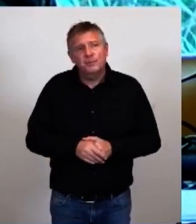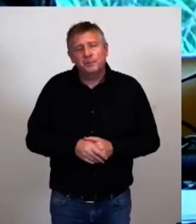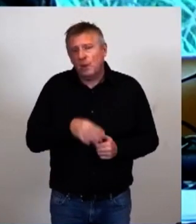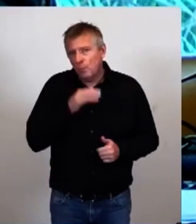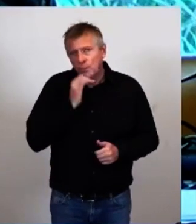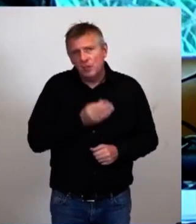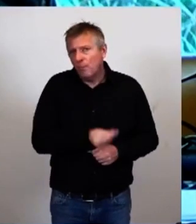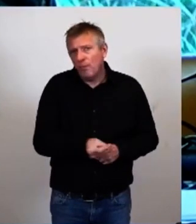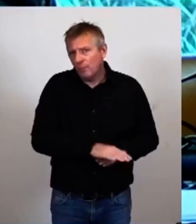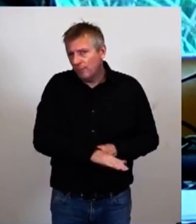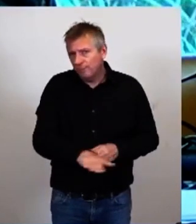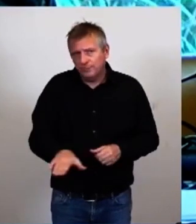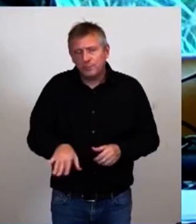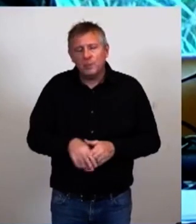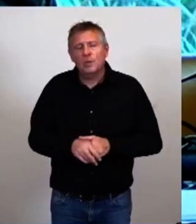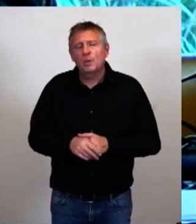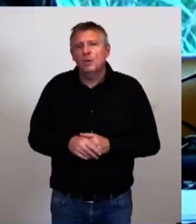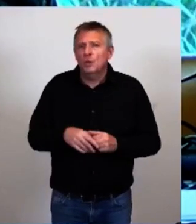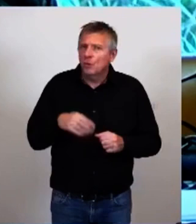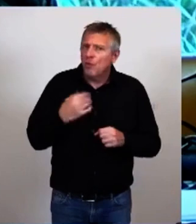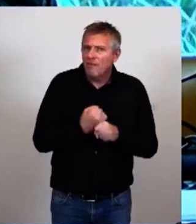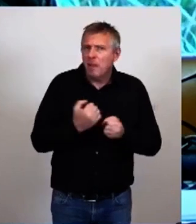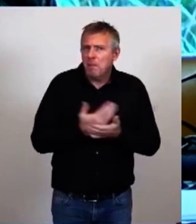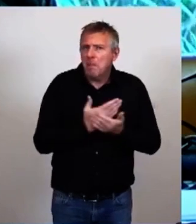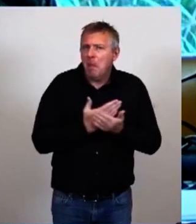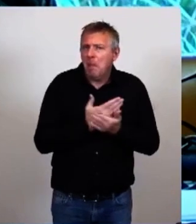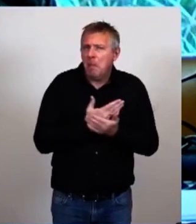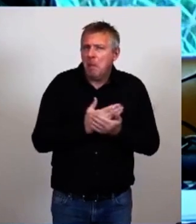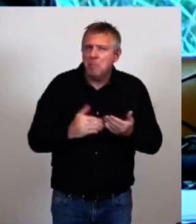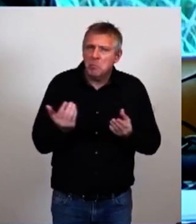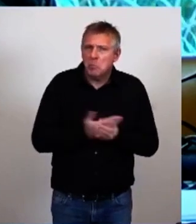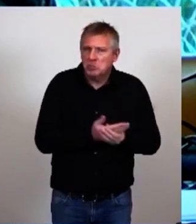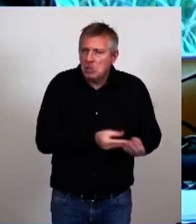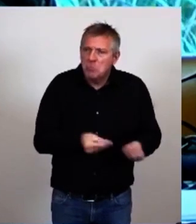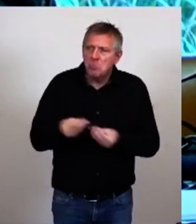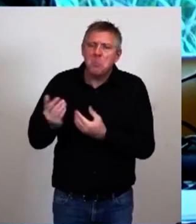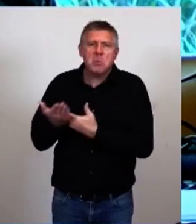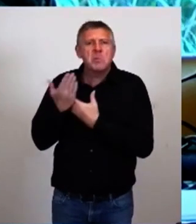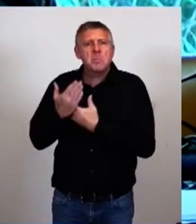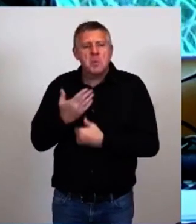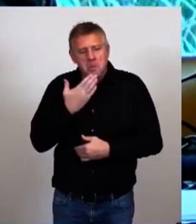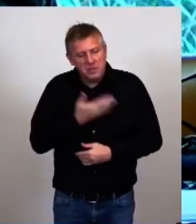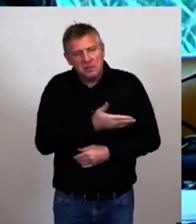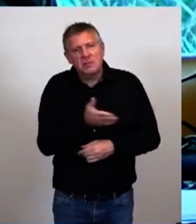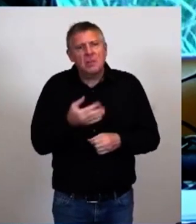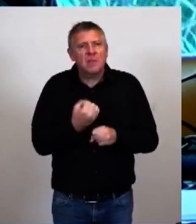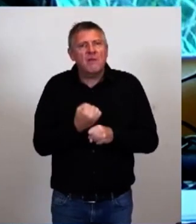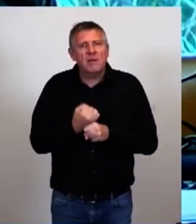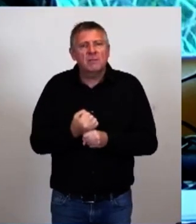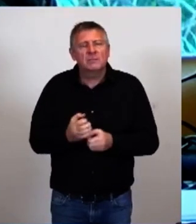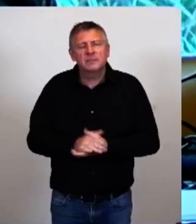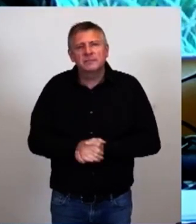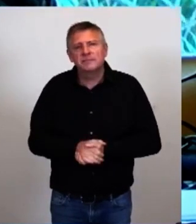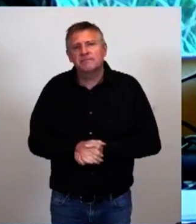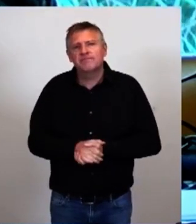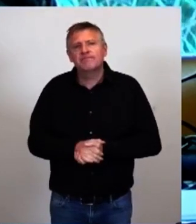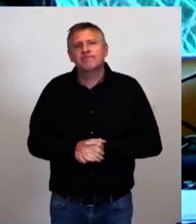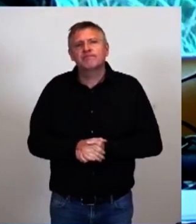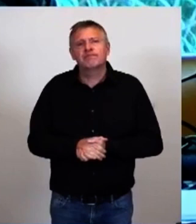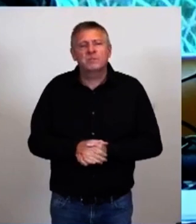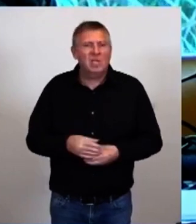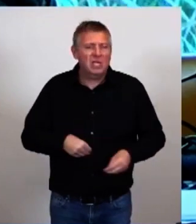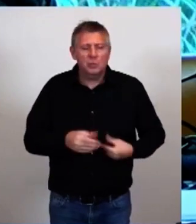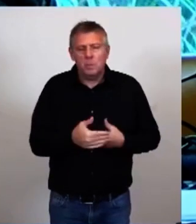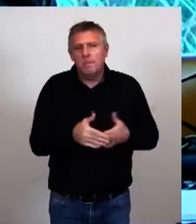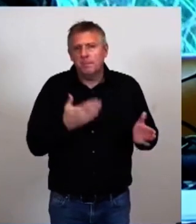j'imagine, beaucoup travaillé sur ce sujet et nous ont permis la présentation d'aujourd'hui. Alors, mon intervention n'a pas pour objectif, je vous rassure, de